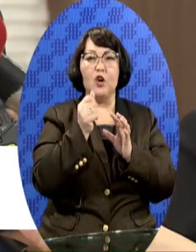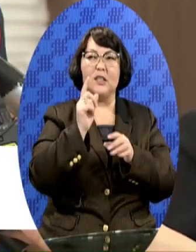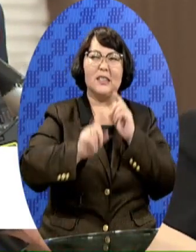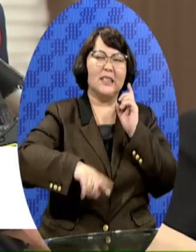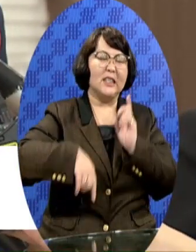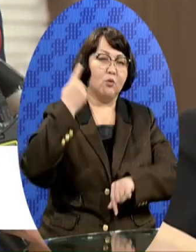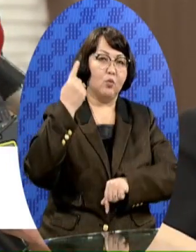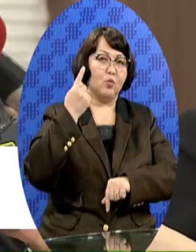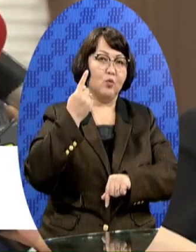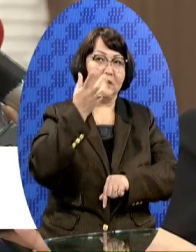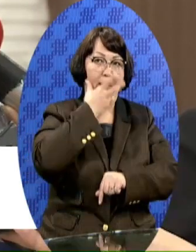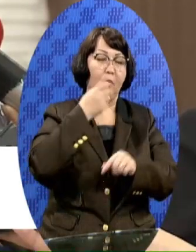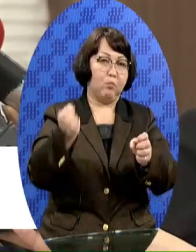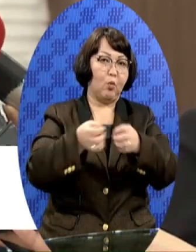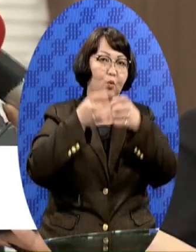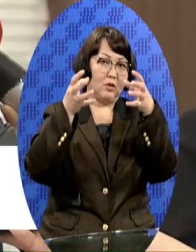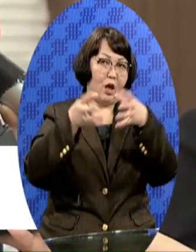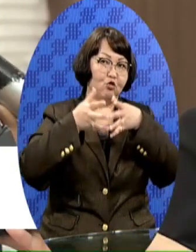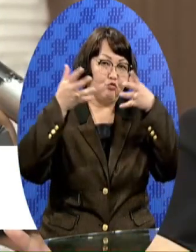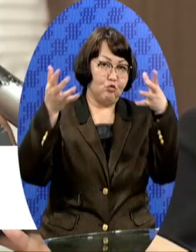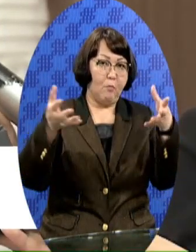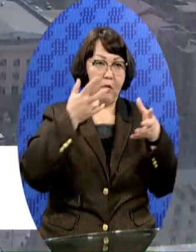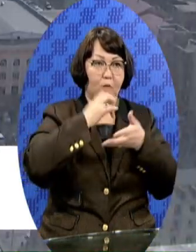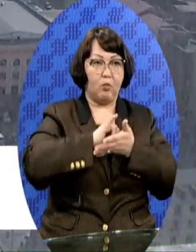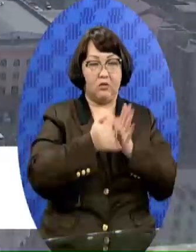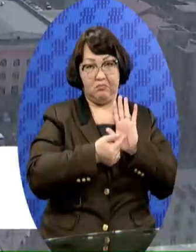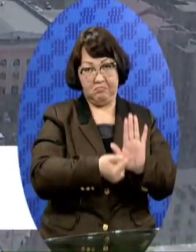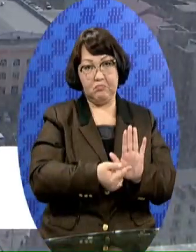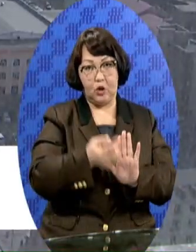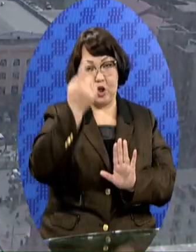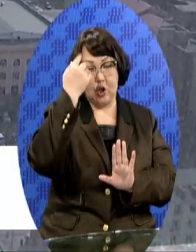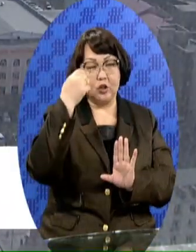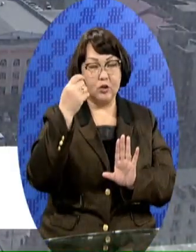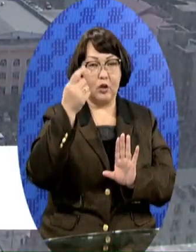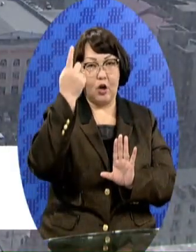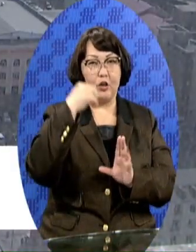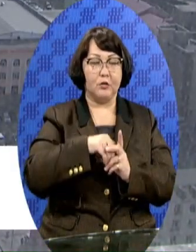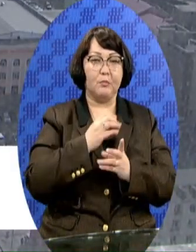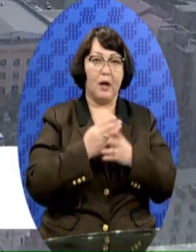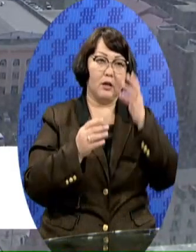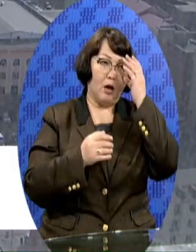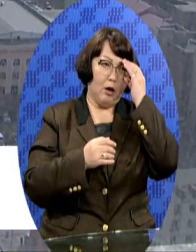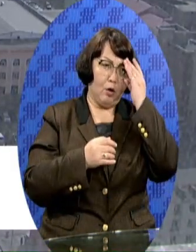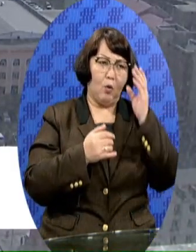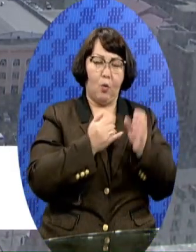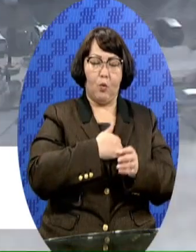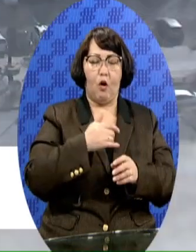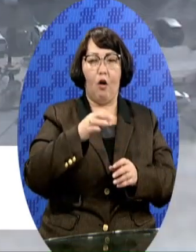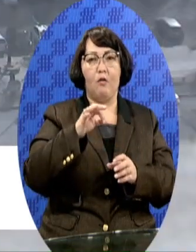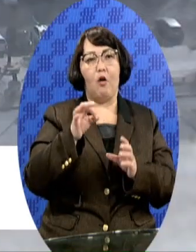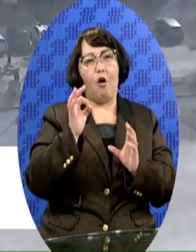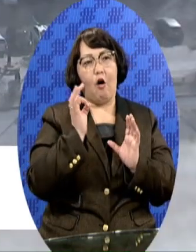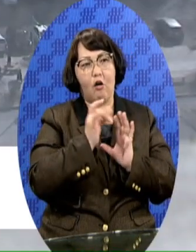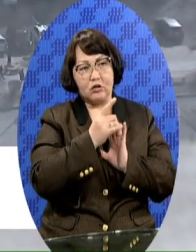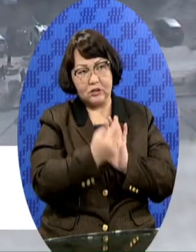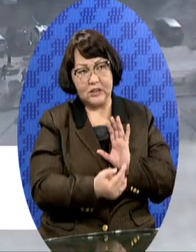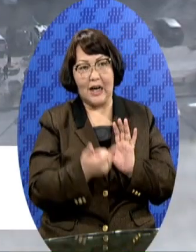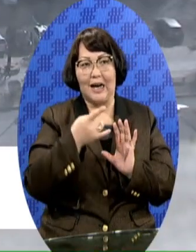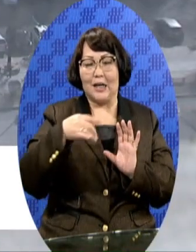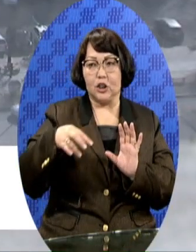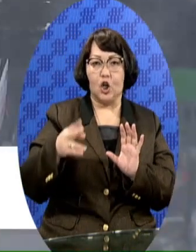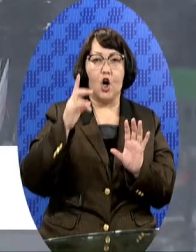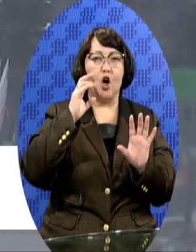илүү зүйл юм аа гэдгийг одоо харуулж байна гэж би ойлгож байна. Үүнээс гадна удирдлагын орцуулан гарцад суурилсан зорчим, удирдлагын арга барилаас хүрх